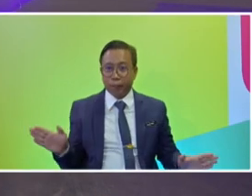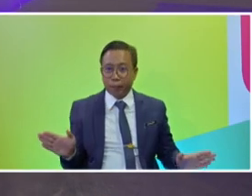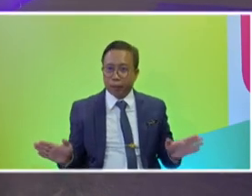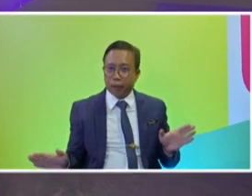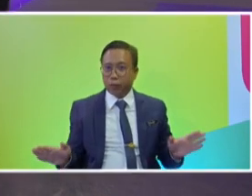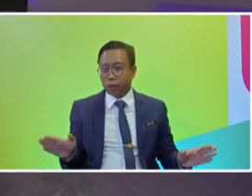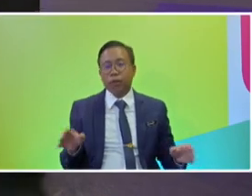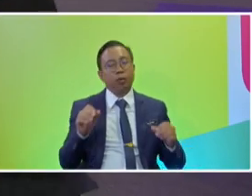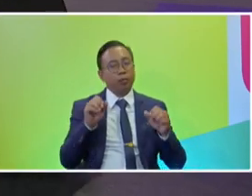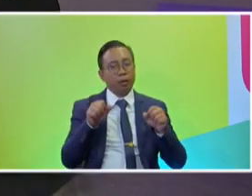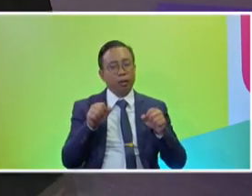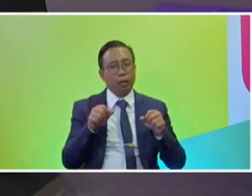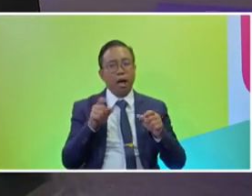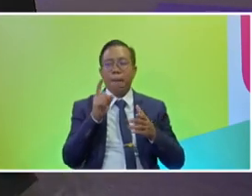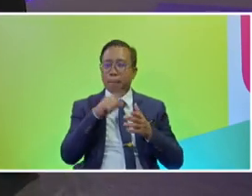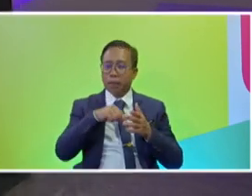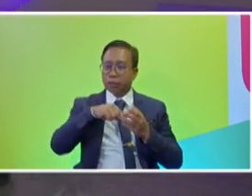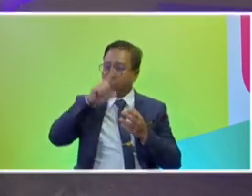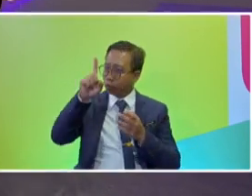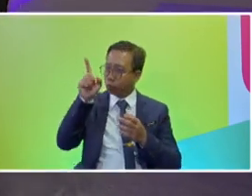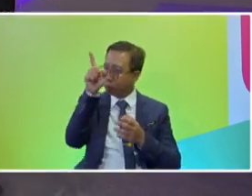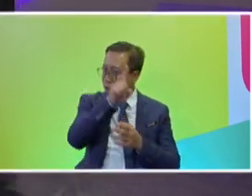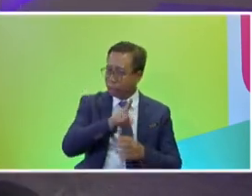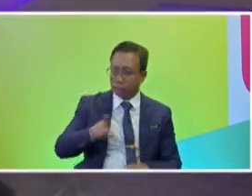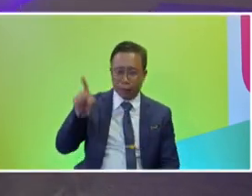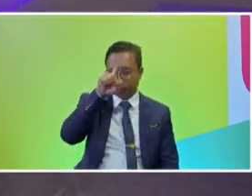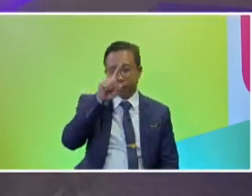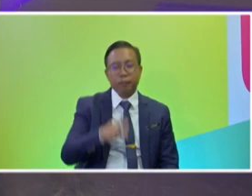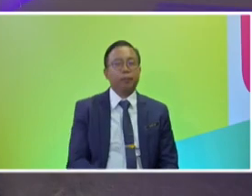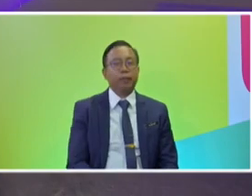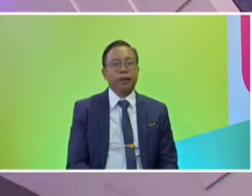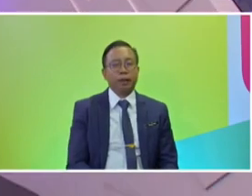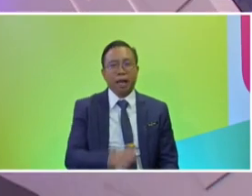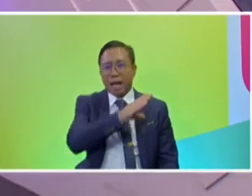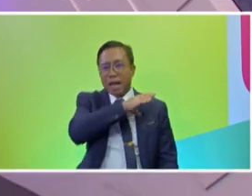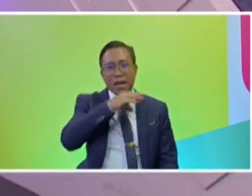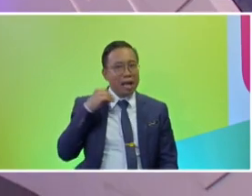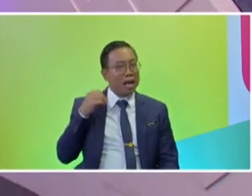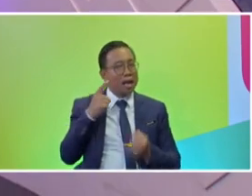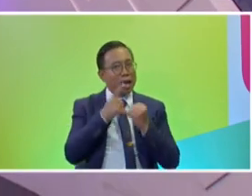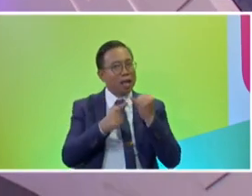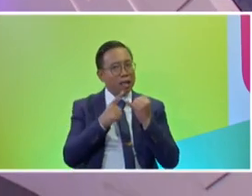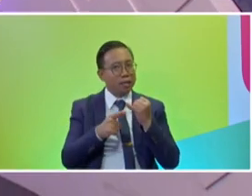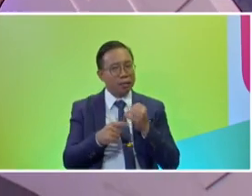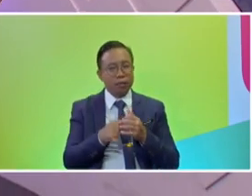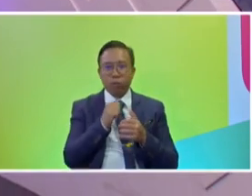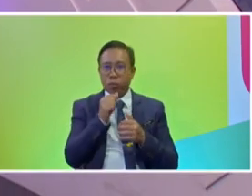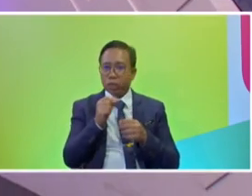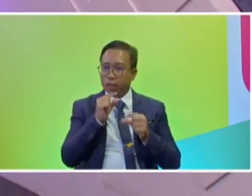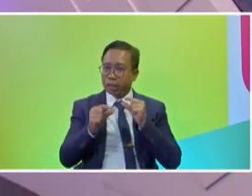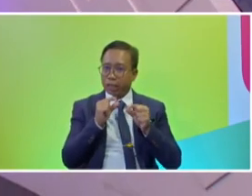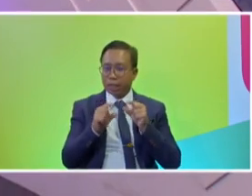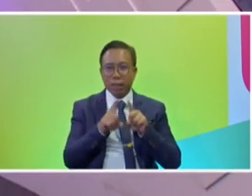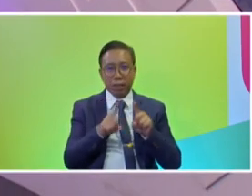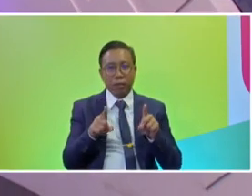pusing. Pusing buatkan satu bulatan. Okey. Dan yang terakhir, dia bukan pergerakan tapi